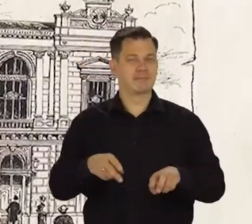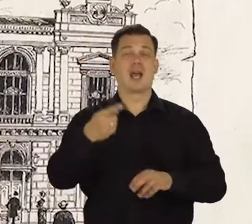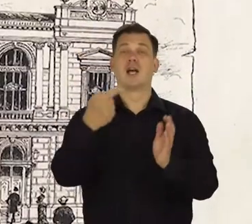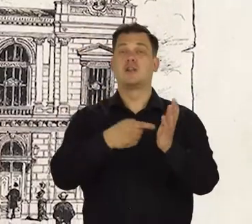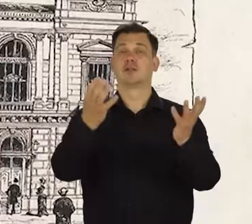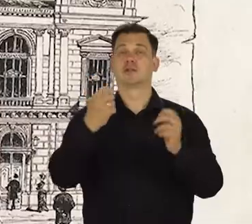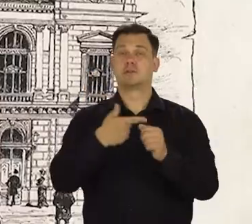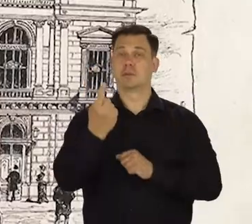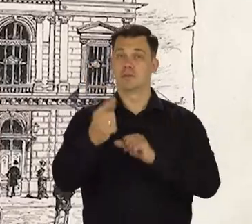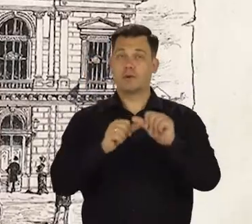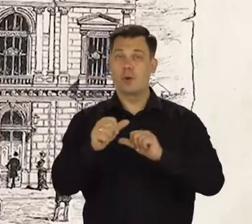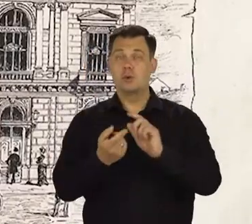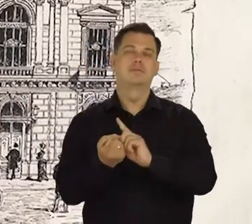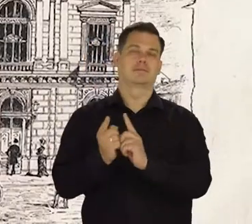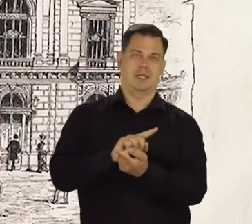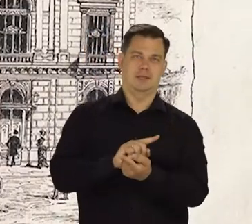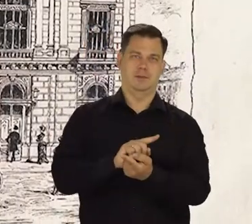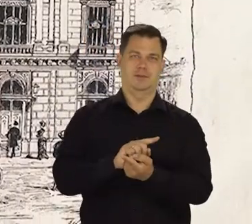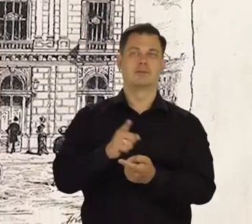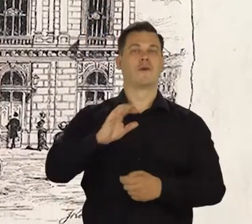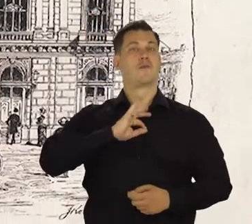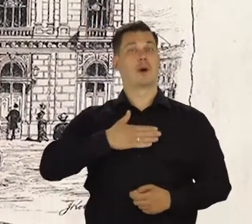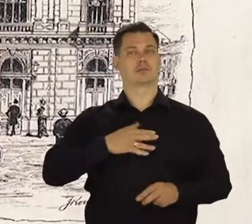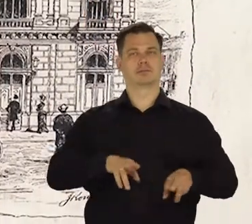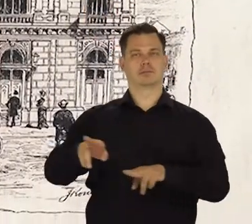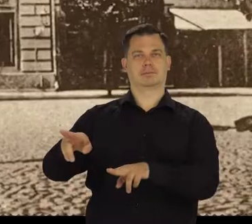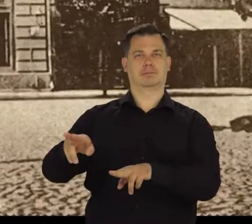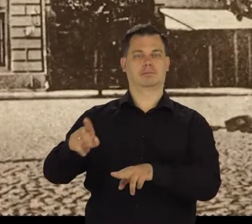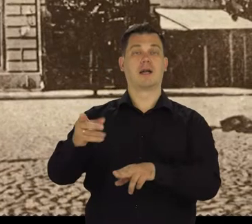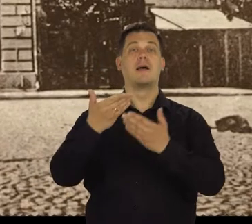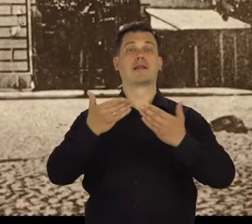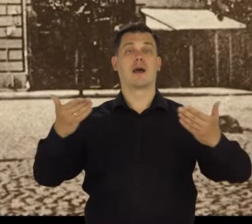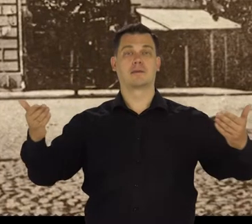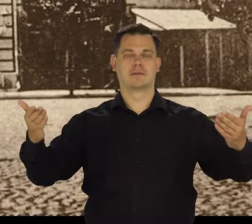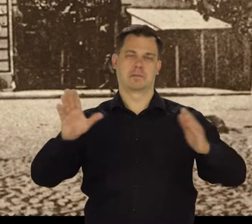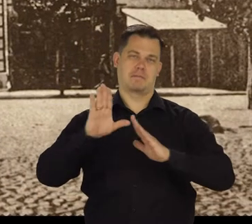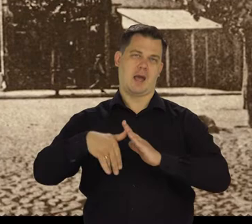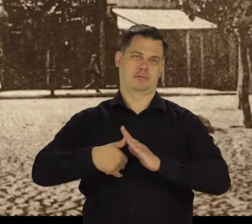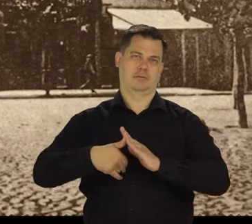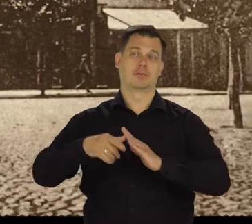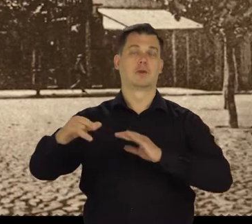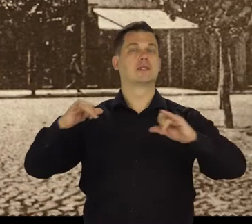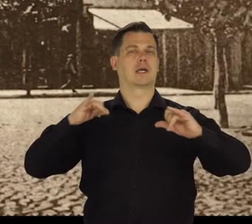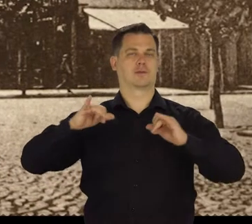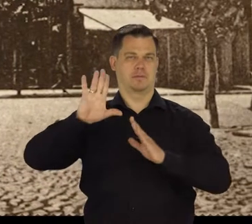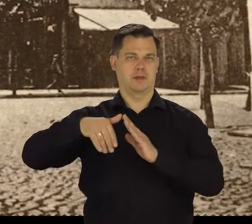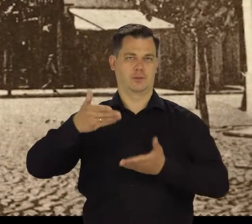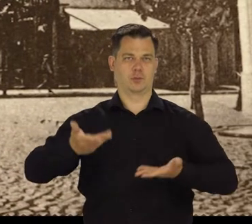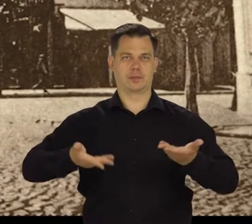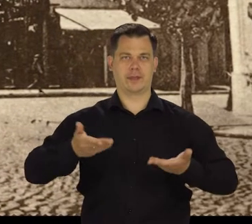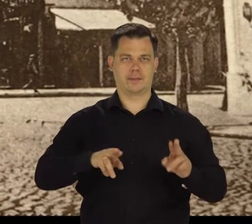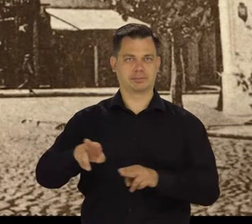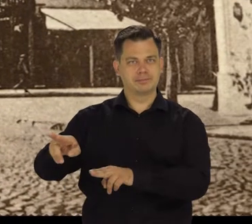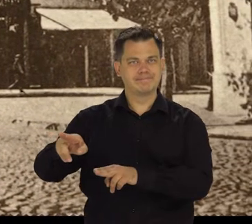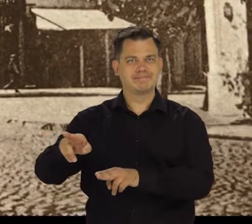W 1921 roku teatr zmienia nazwę i właściciela, odtąd jako teatr miejski stał się własnością zarządu